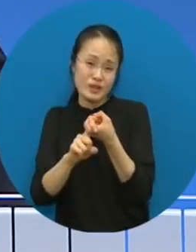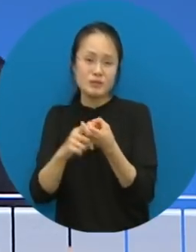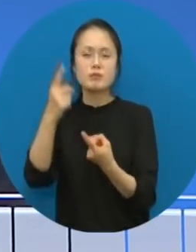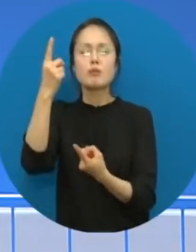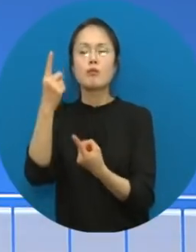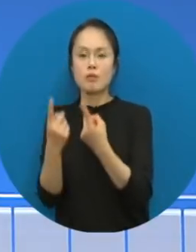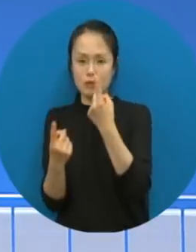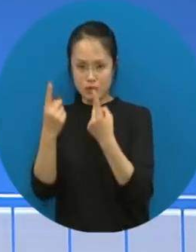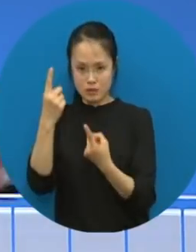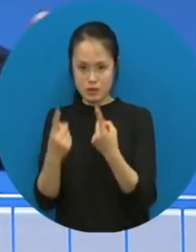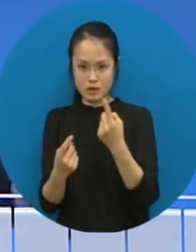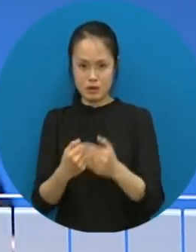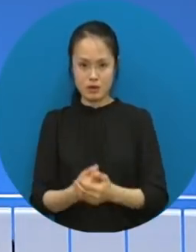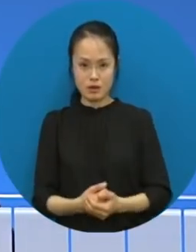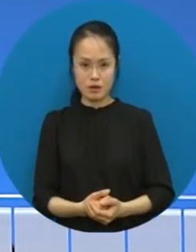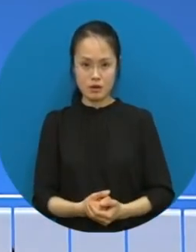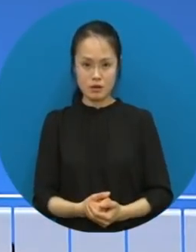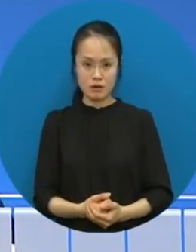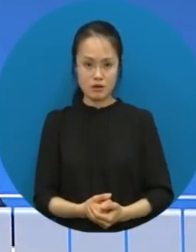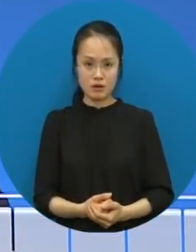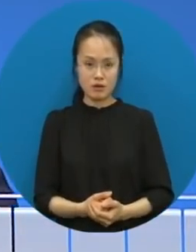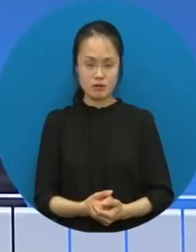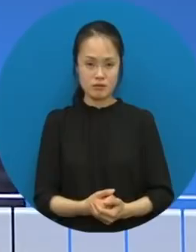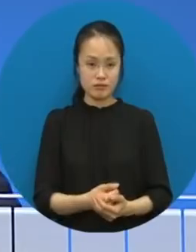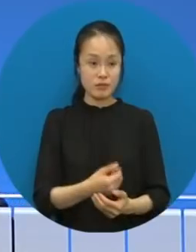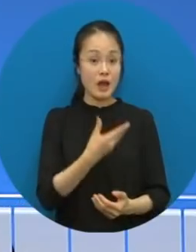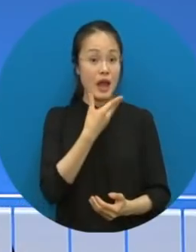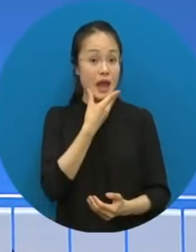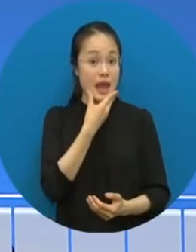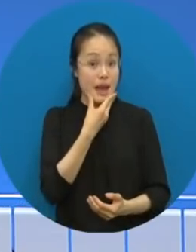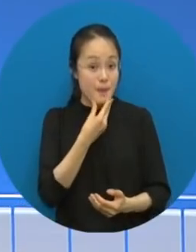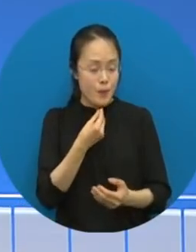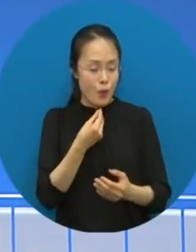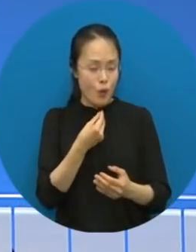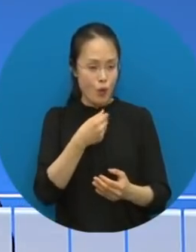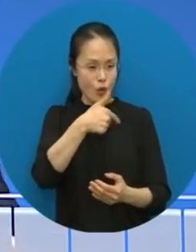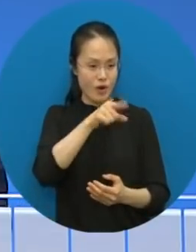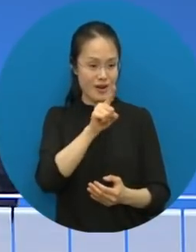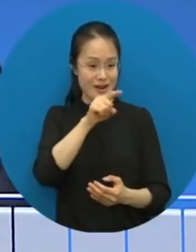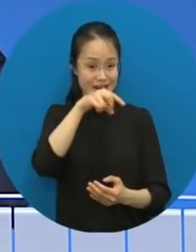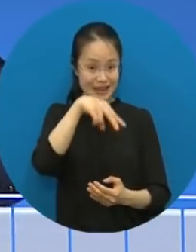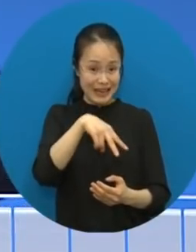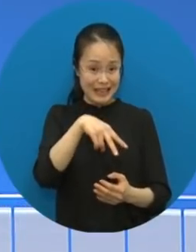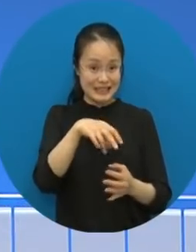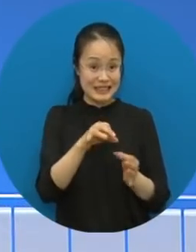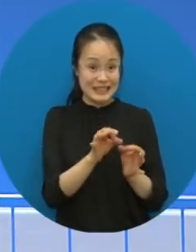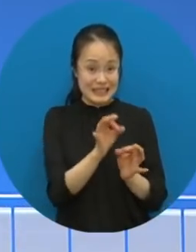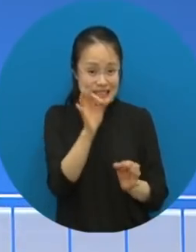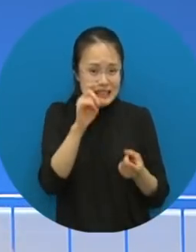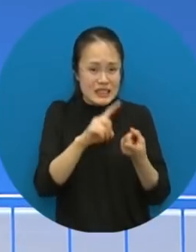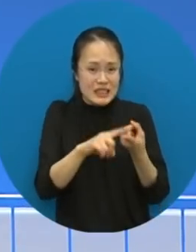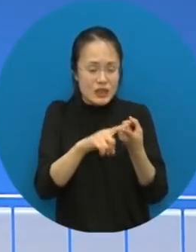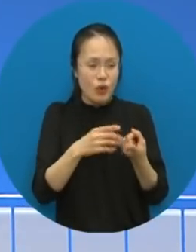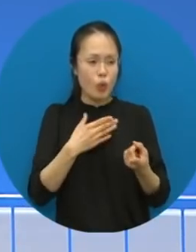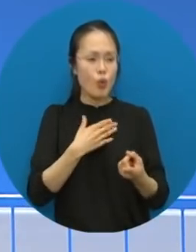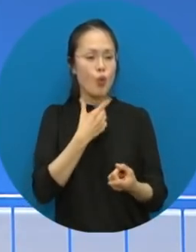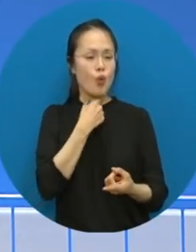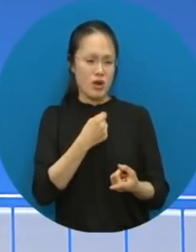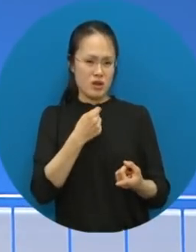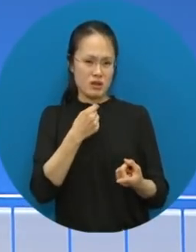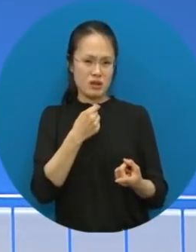가세에게 상을 베풀어 놓는다 합니다. 어떻게 하는 겁니까? 자기가 먹고 싶은 걸 거기에